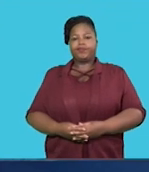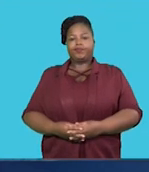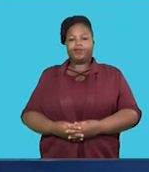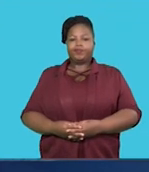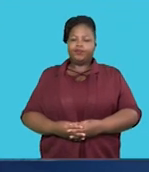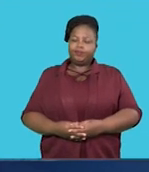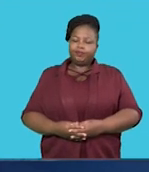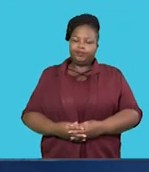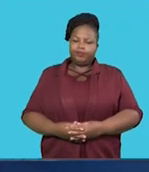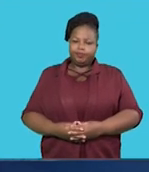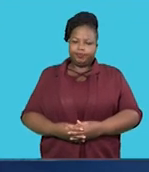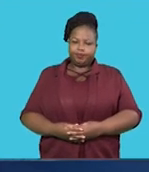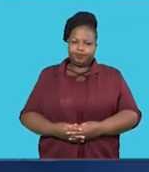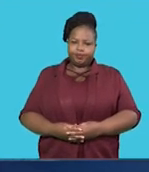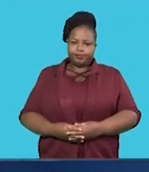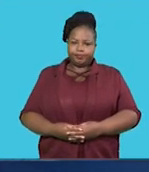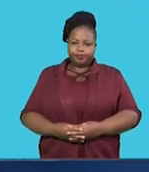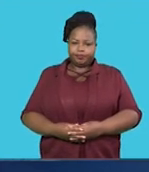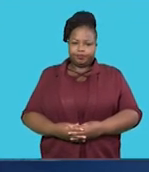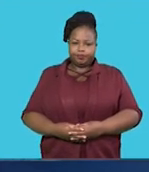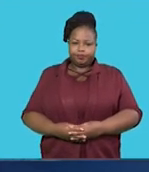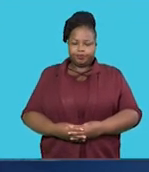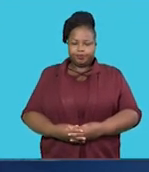zeSoweto TV ngingu Jabulani Ntsele ngese Bramfanteni.